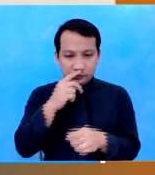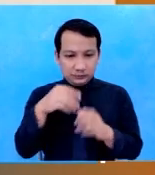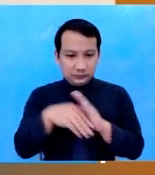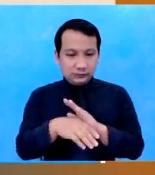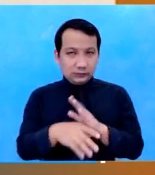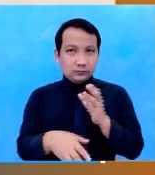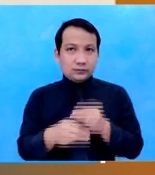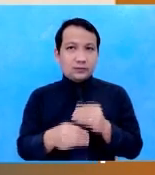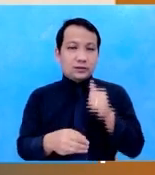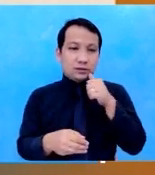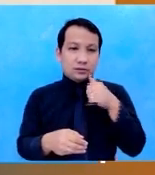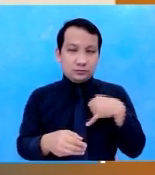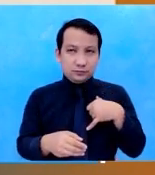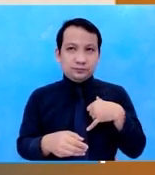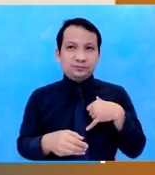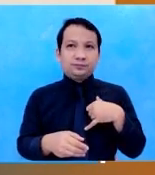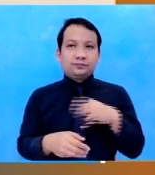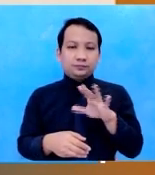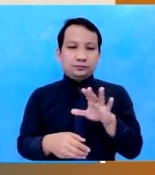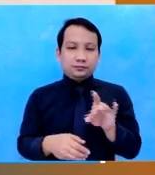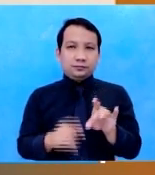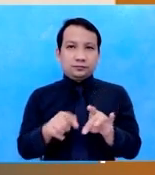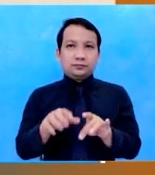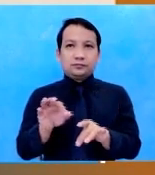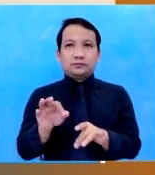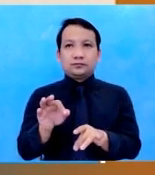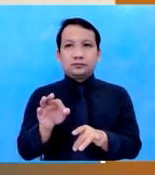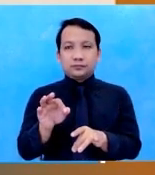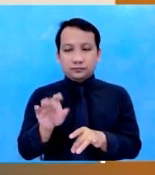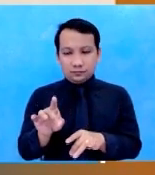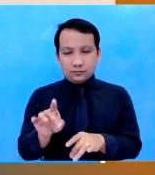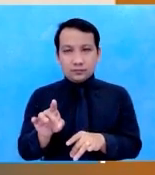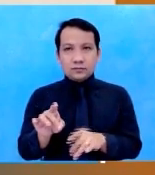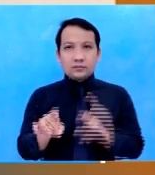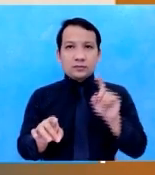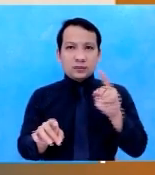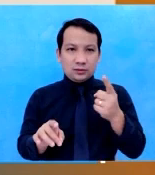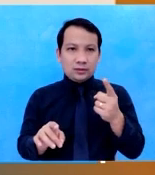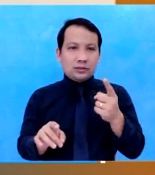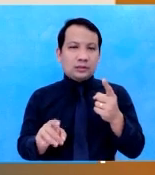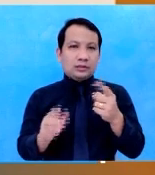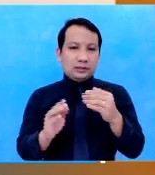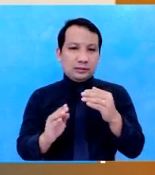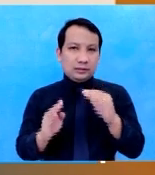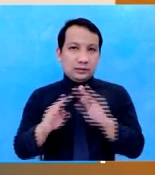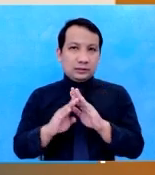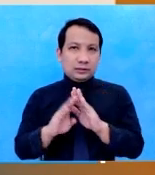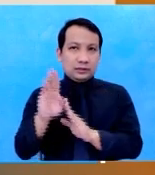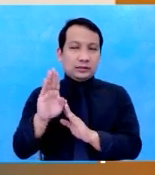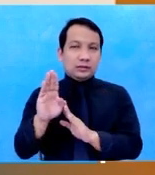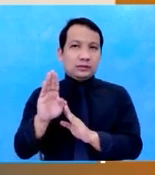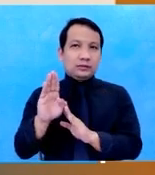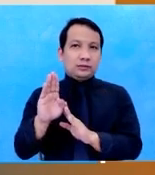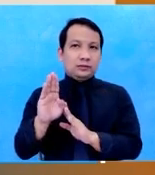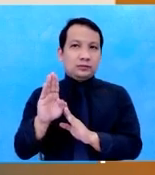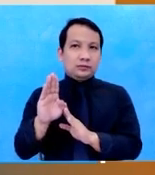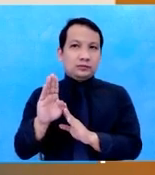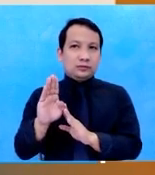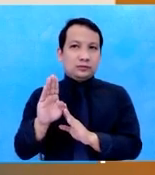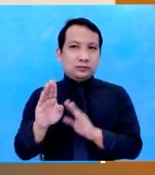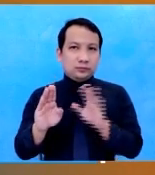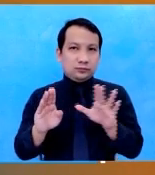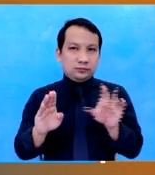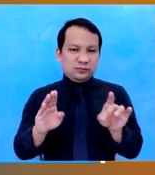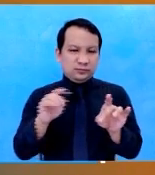dolyar kahapon sa 58.98 pesos. Isang sentimo lang ang itinaas nito kumpara sa all-time low na 58.99 noong